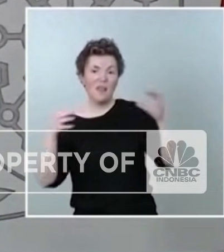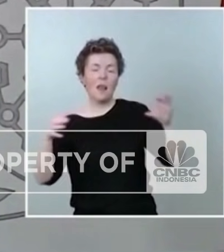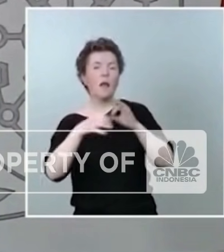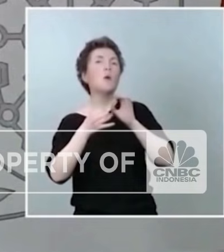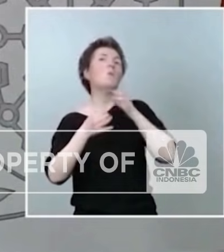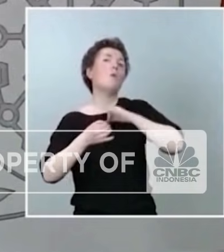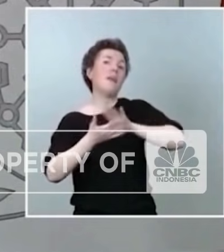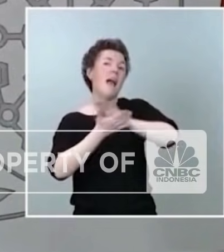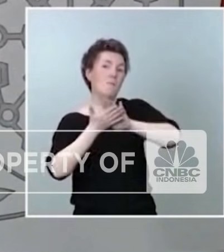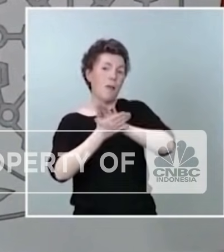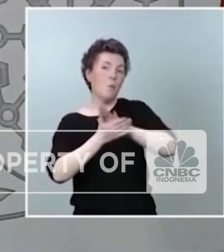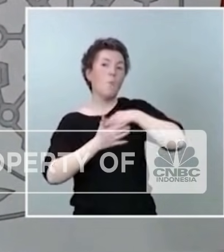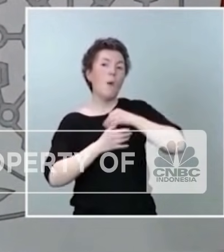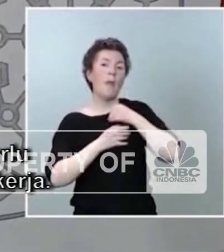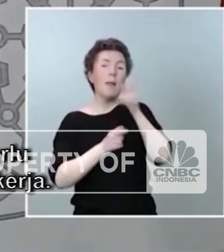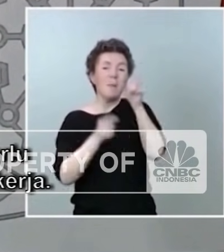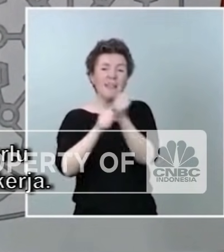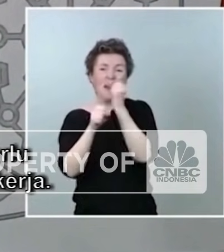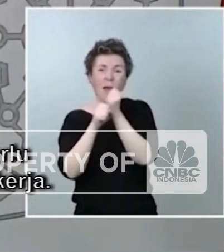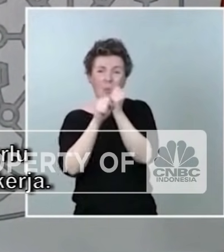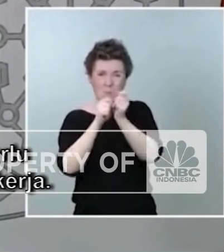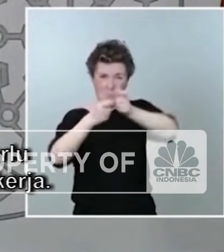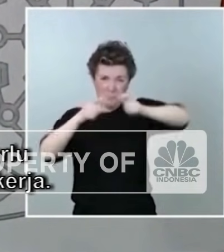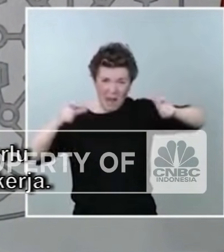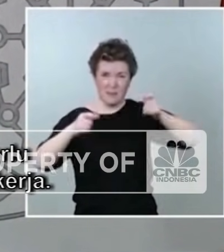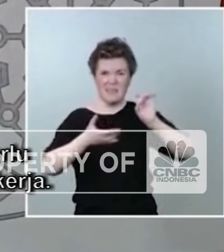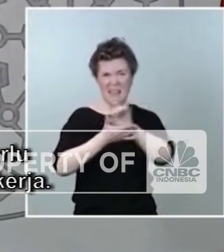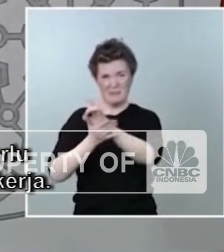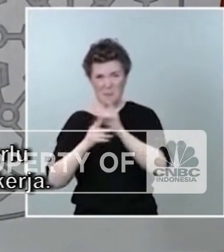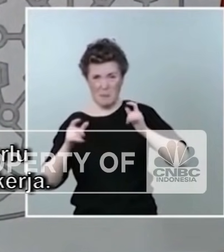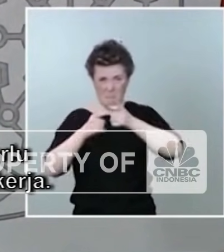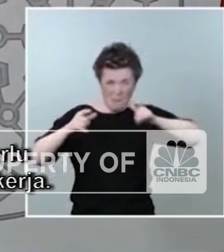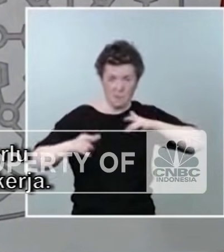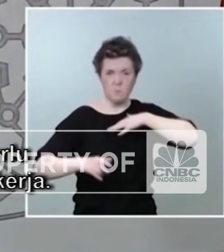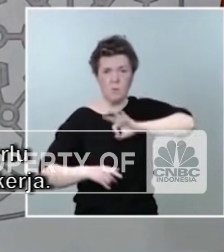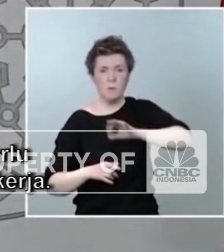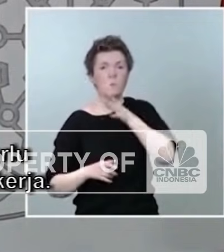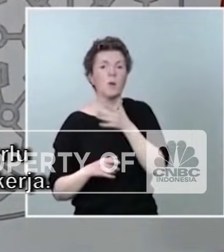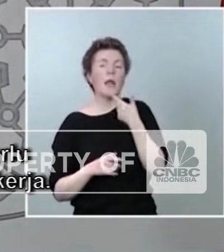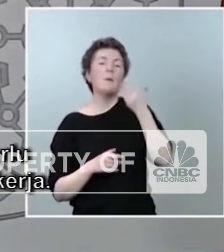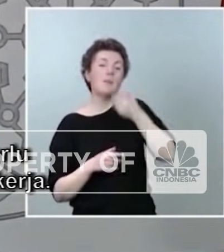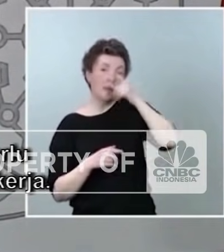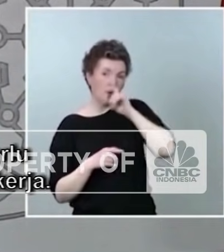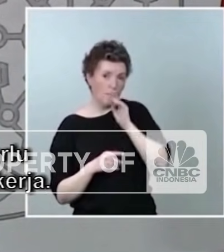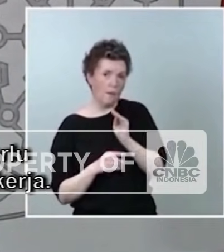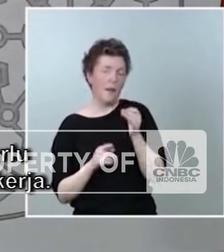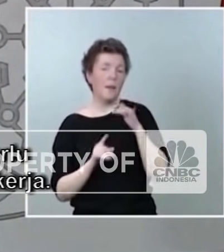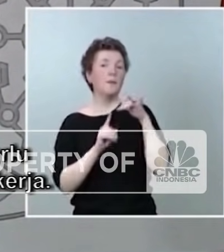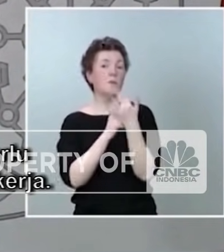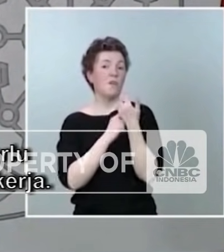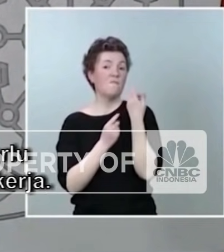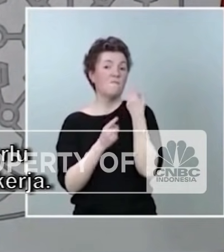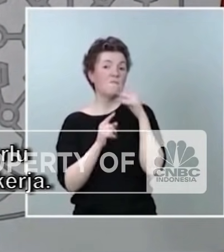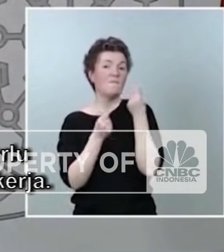inklusi tombol mente terbakar oleh Superior eh percayai importanter recorder lo yang lentur Novi nafiroh